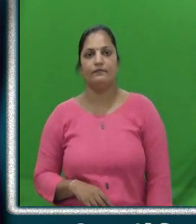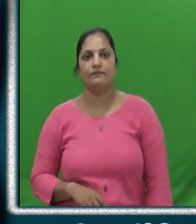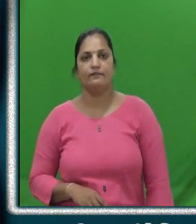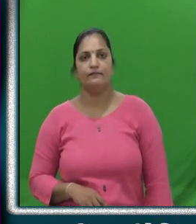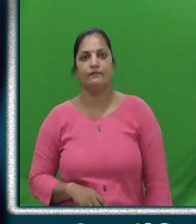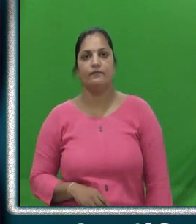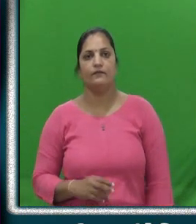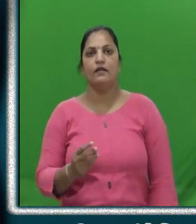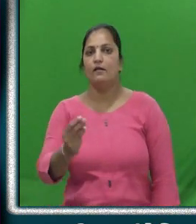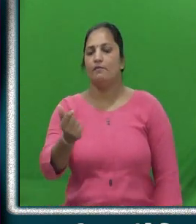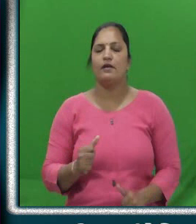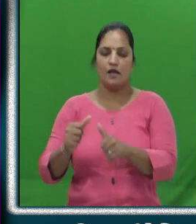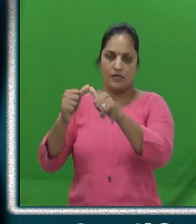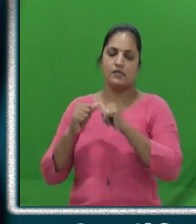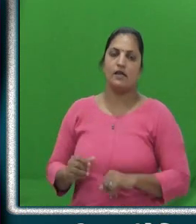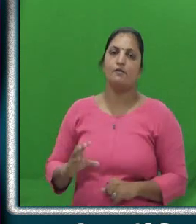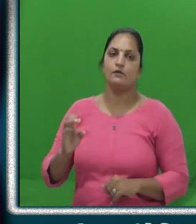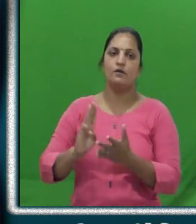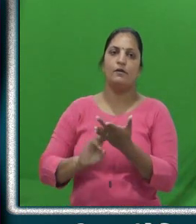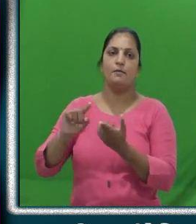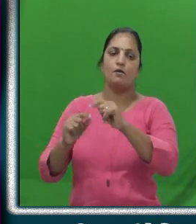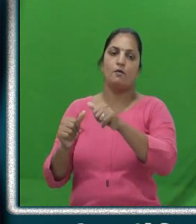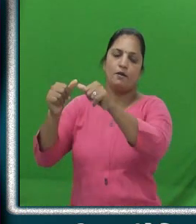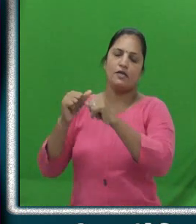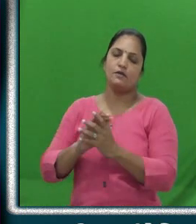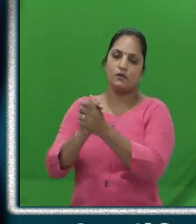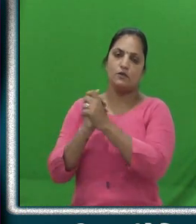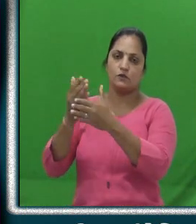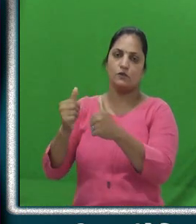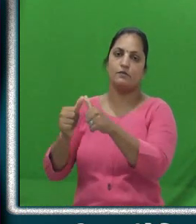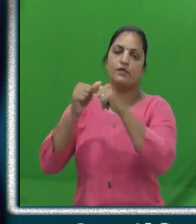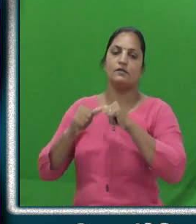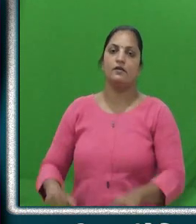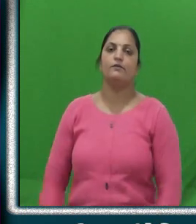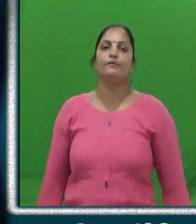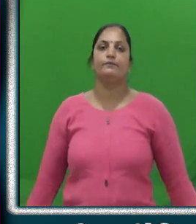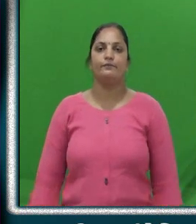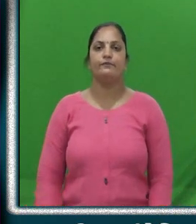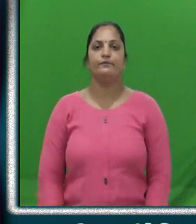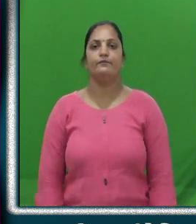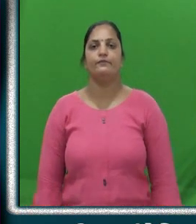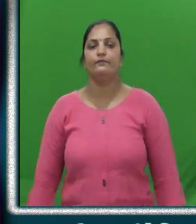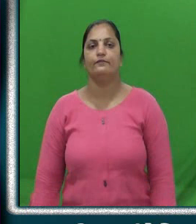વર્ડમાં જ મેં લઈ લીધેલું. ચલો કમેન્ટમાં જવાબ આપો વિદ્યાર્થી મિત્રો.